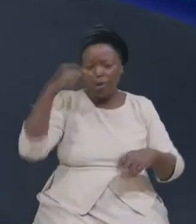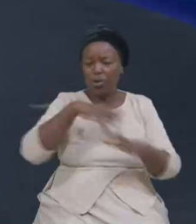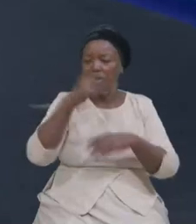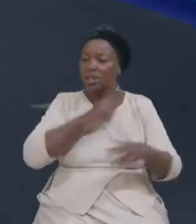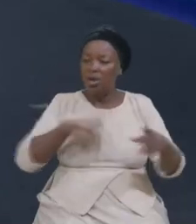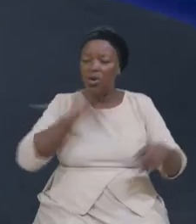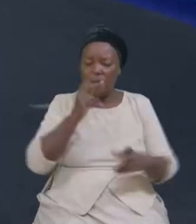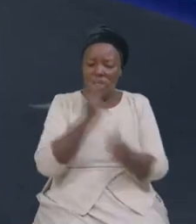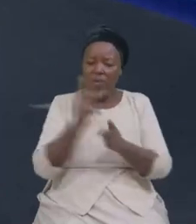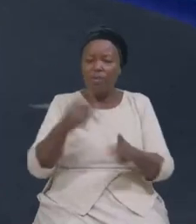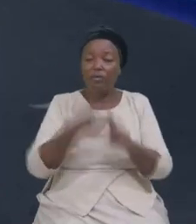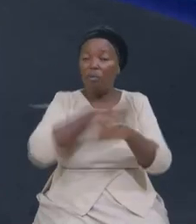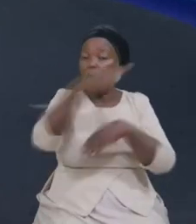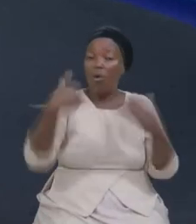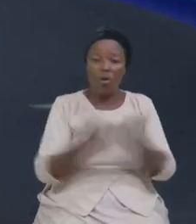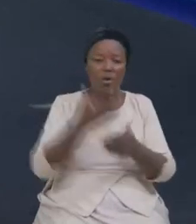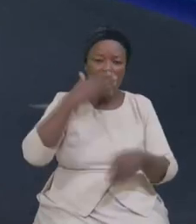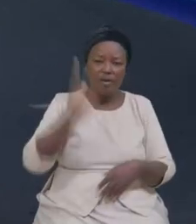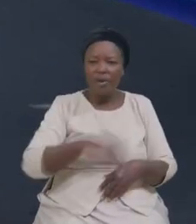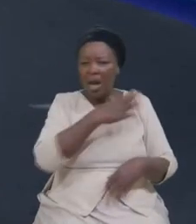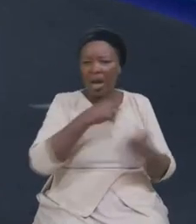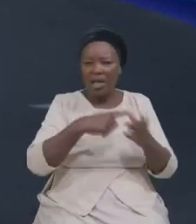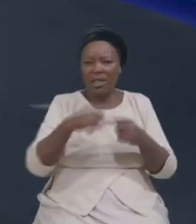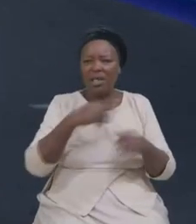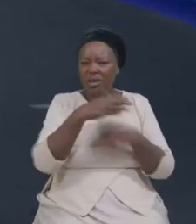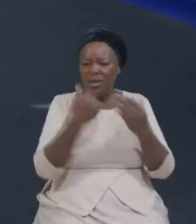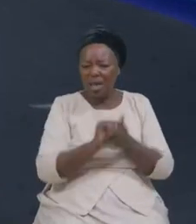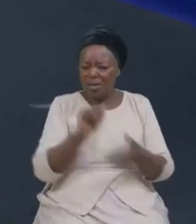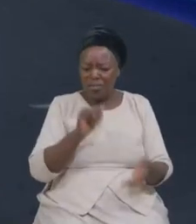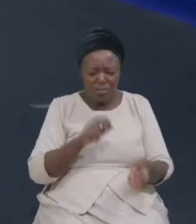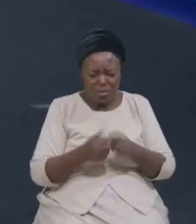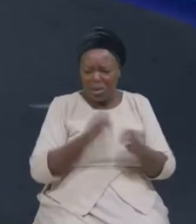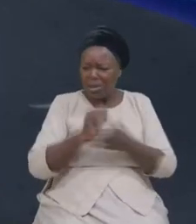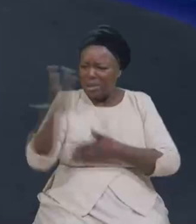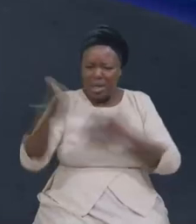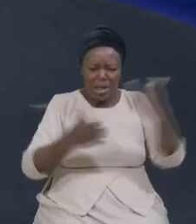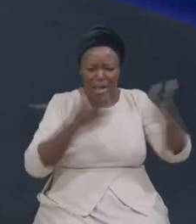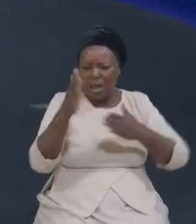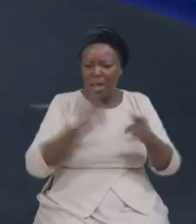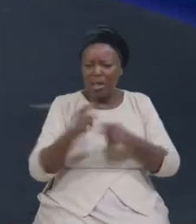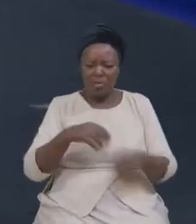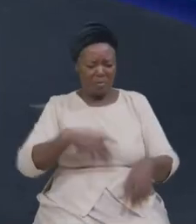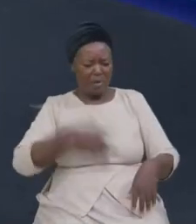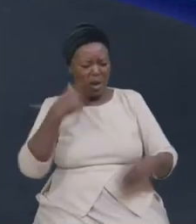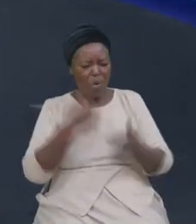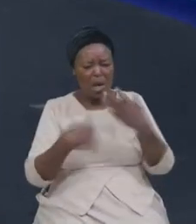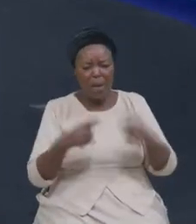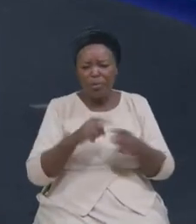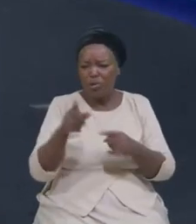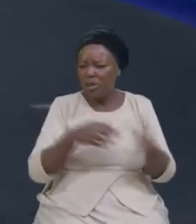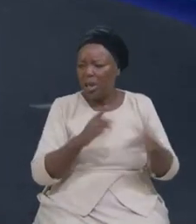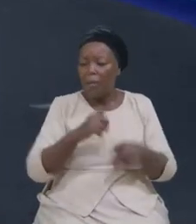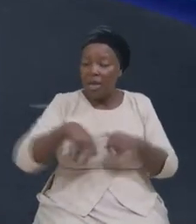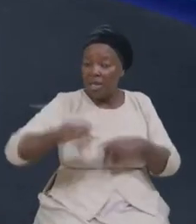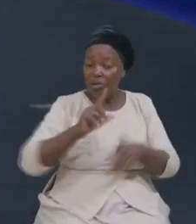cause des choses que tu entends, oh, qui te font peur. Et tu ne sais pas comment est-ce que tu pourras vivre d'ici